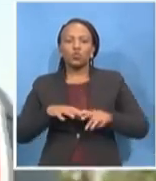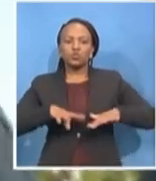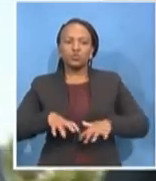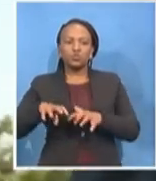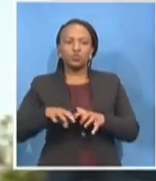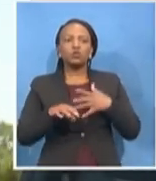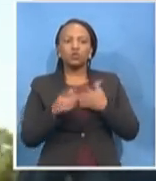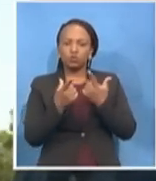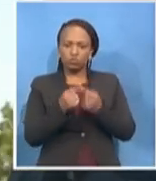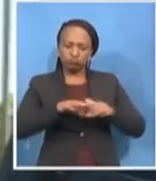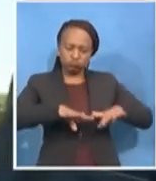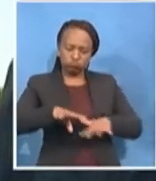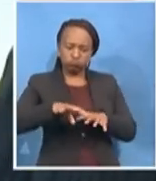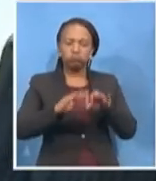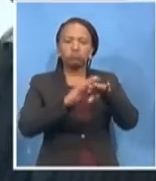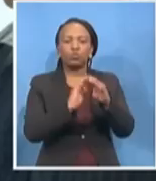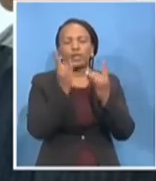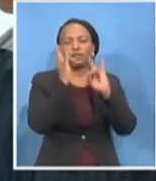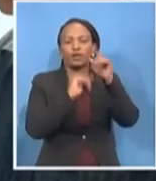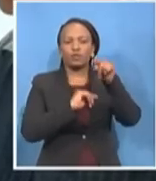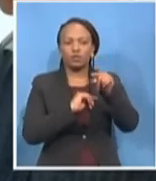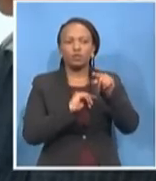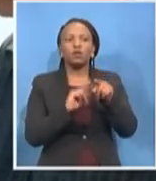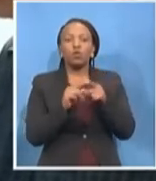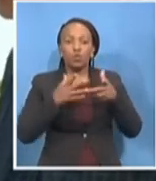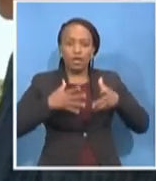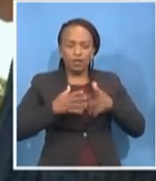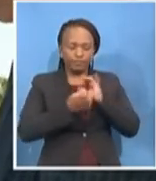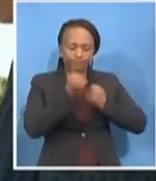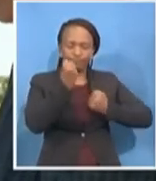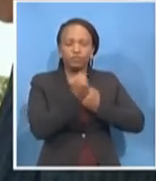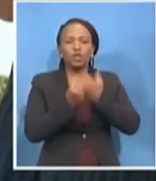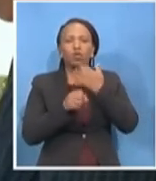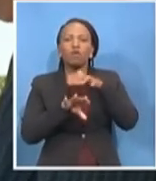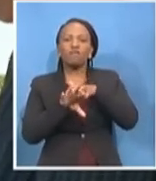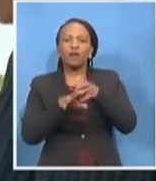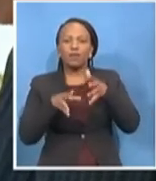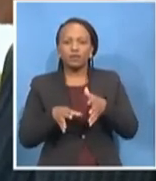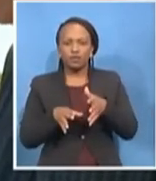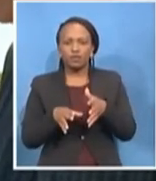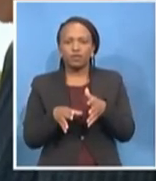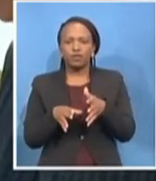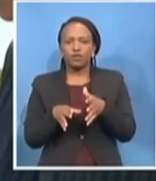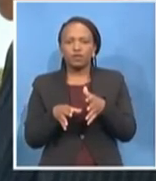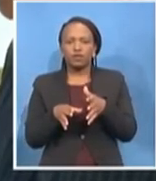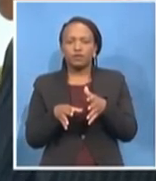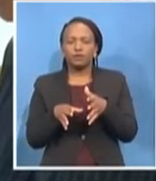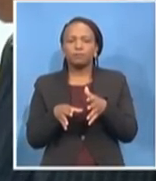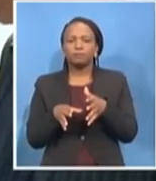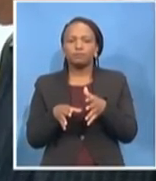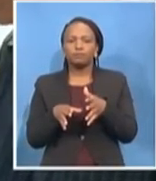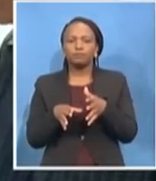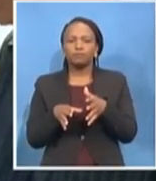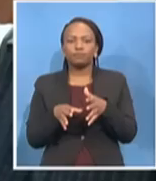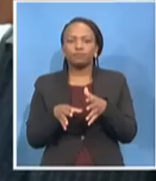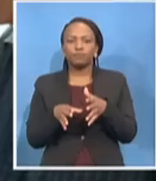maar my doel is, ek gaan daar so saam met Asmalema met die elwels vir julle doodmaak. Hy moet begin met Petrus. Ek is hierso om